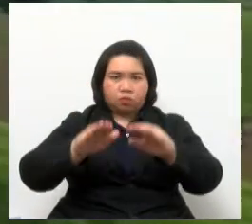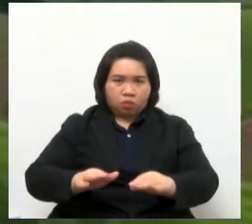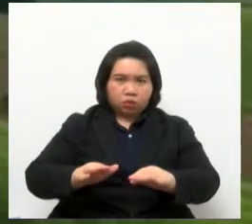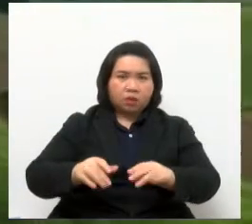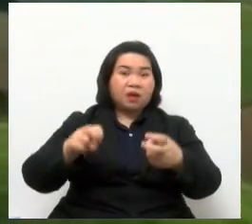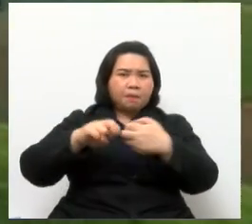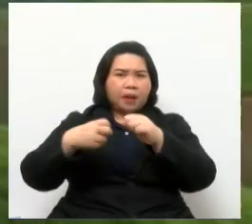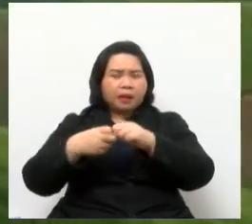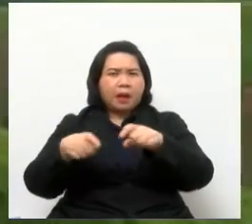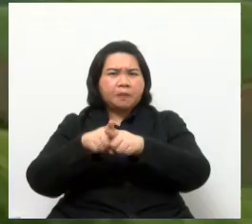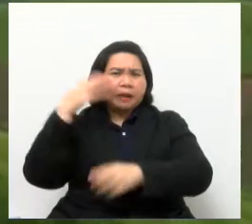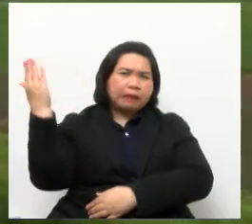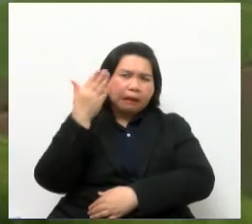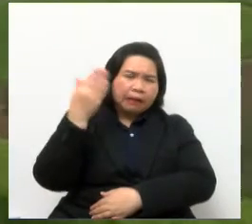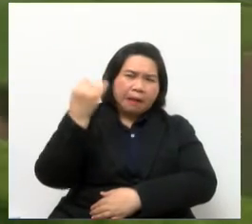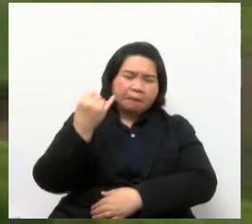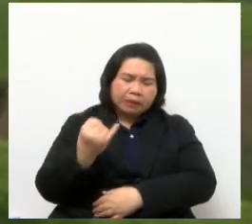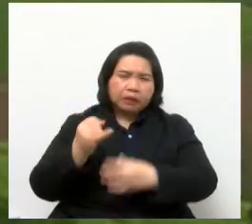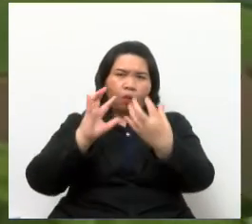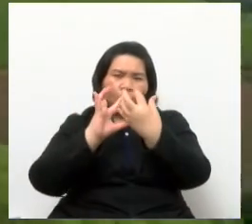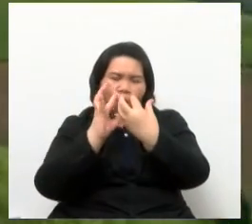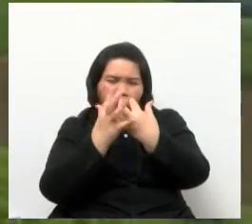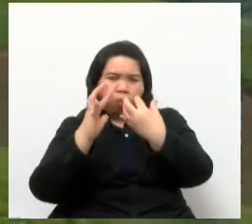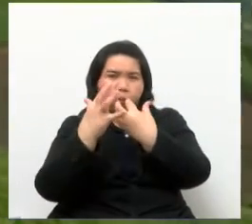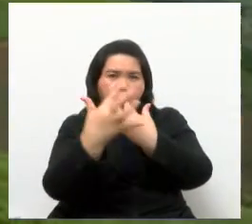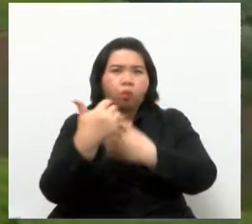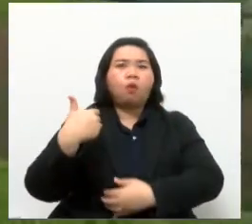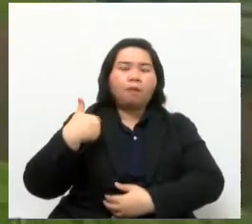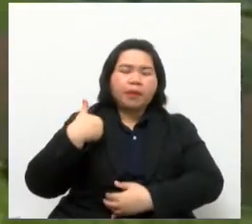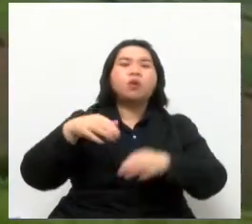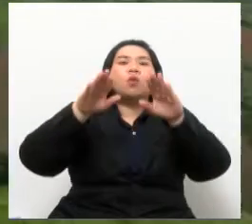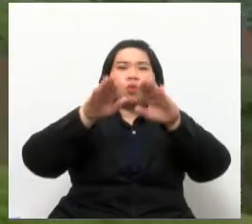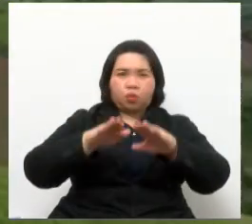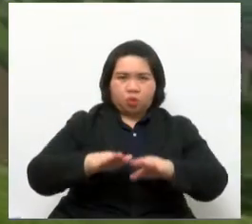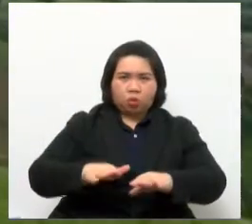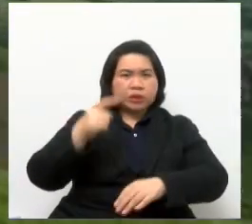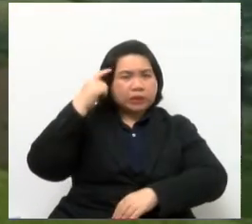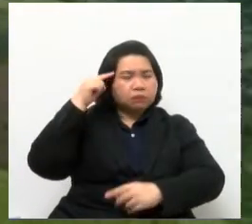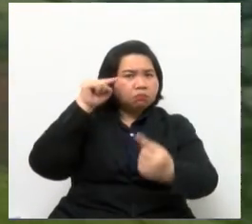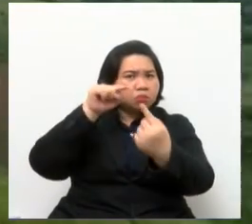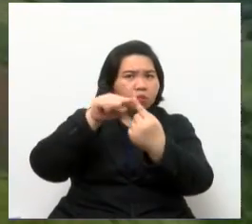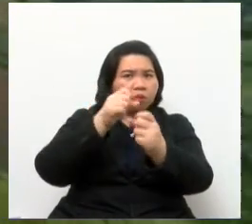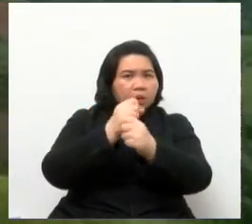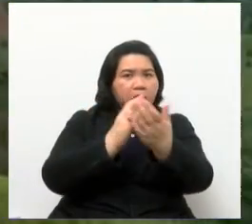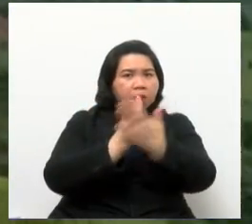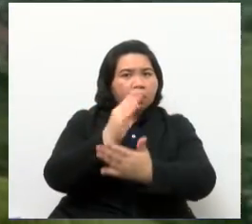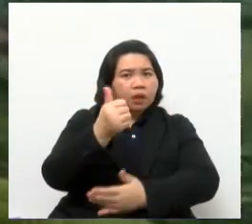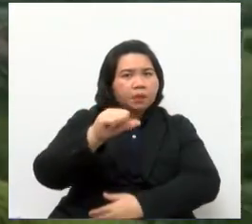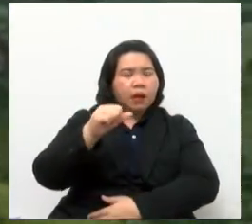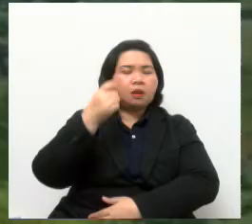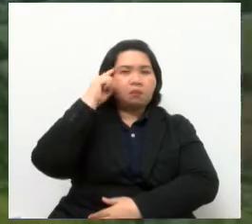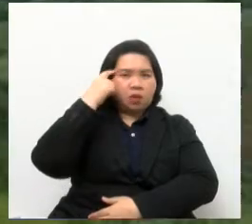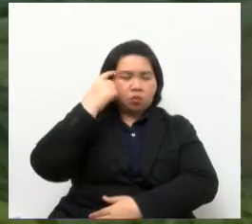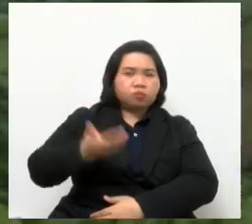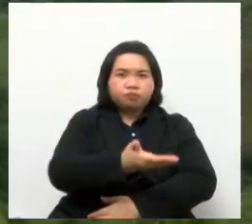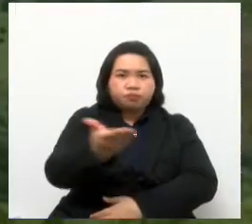ที่สะสมอยู่ในชั้นบรรยากาศของโลก Net Zeroจะสำเร็จไม่ได้ถ้าไม่ได้รับความร่วมมือจากทุ